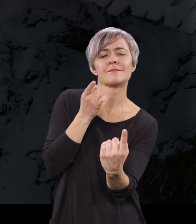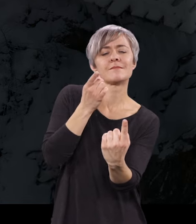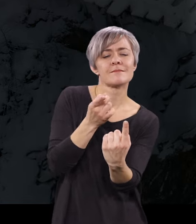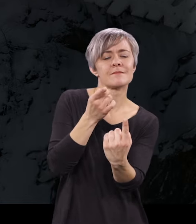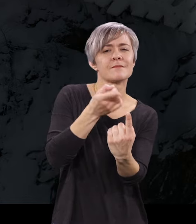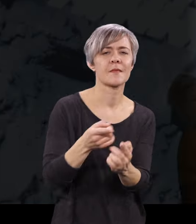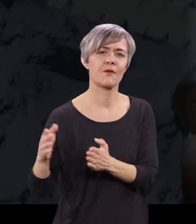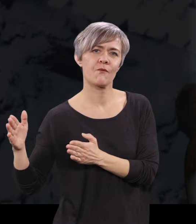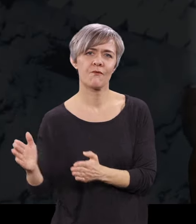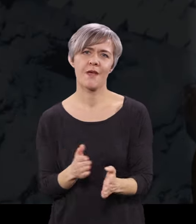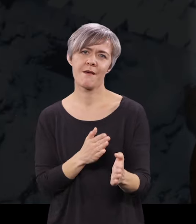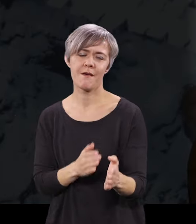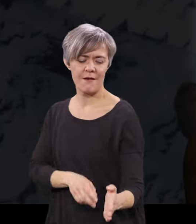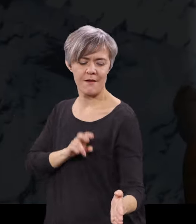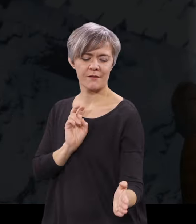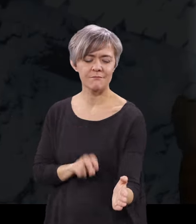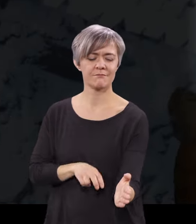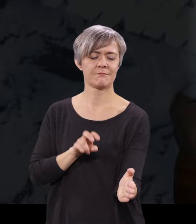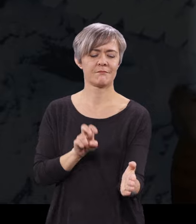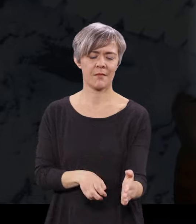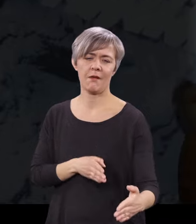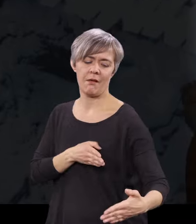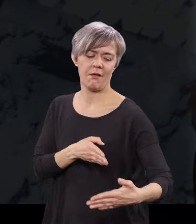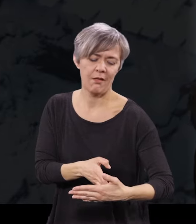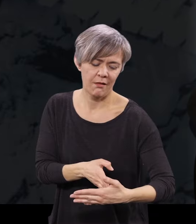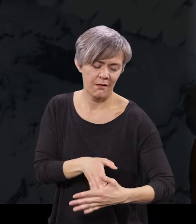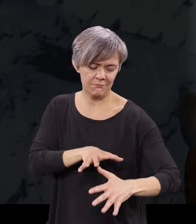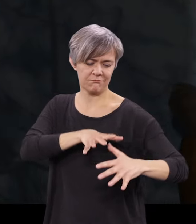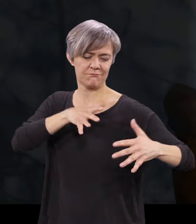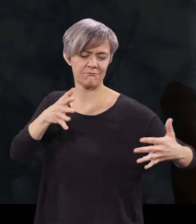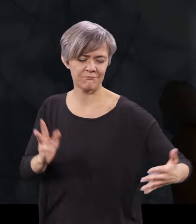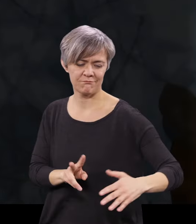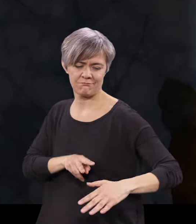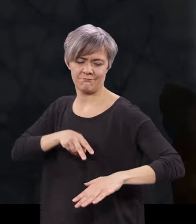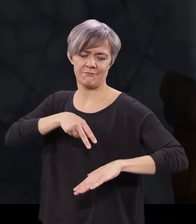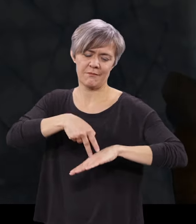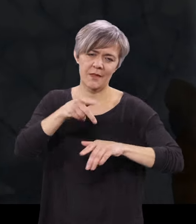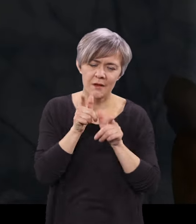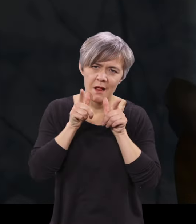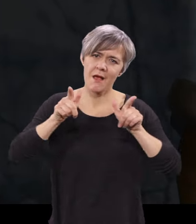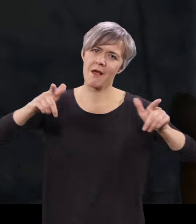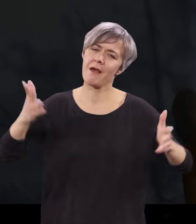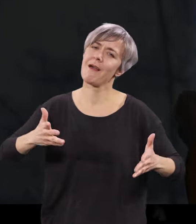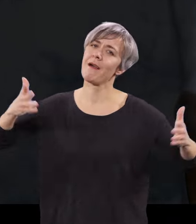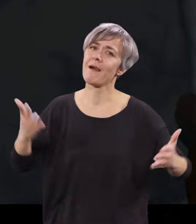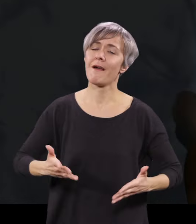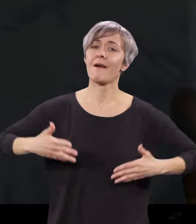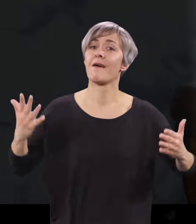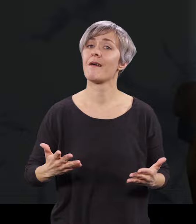keinen aus und kommenden Stein steh ich drauf und schrei.